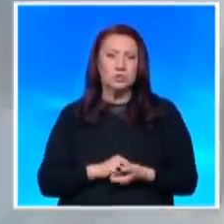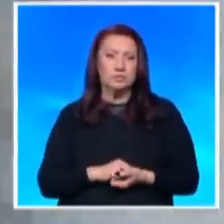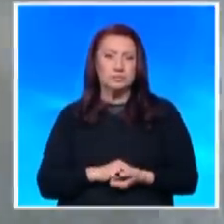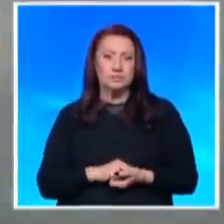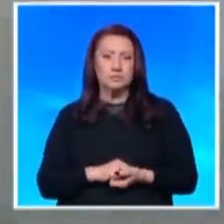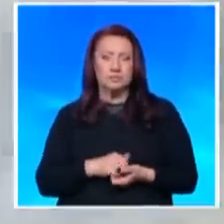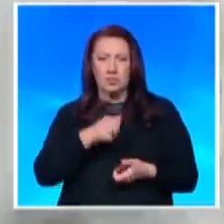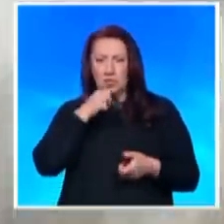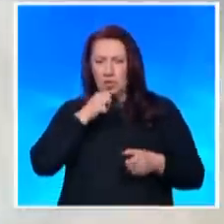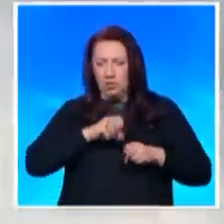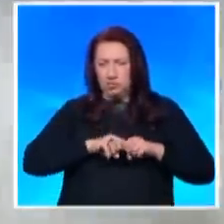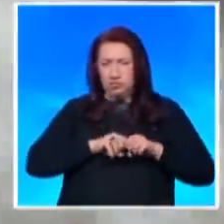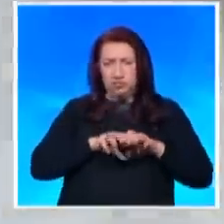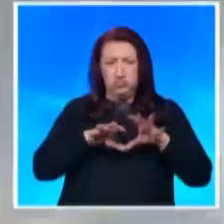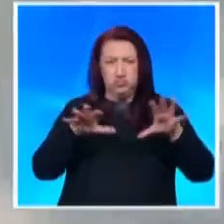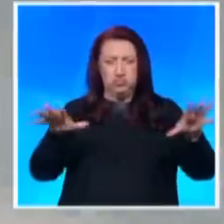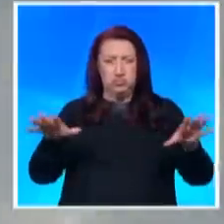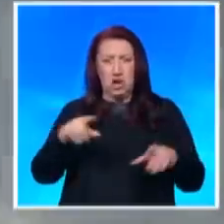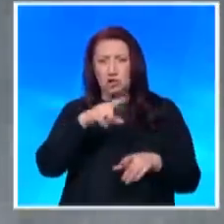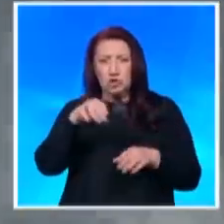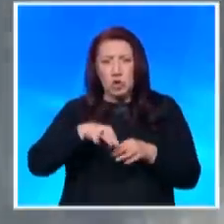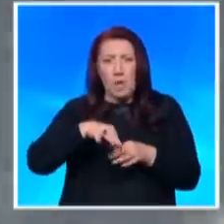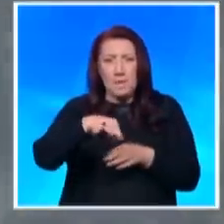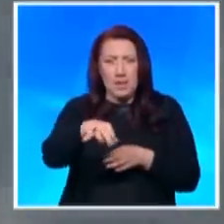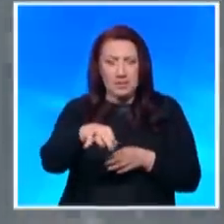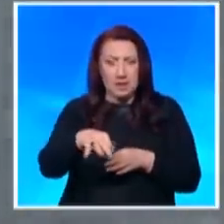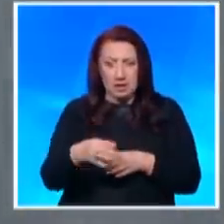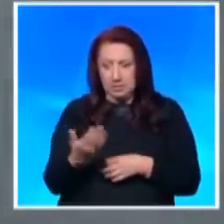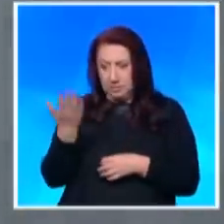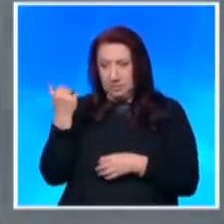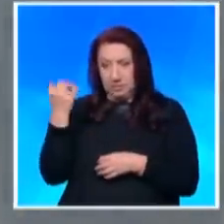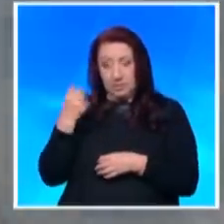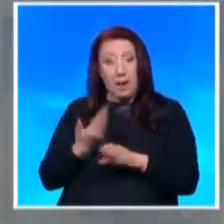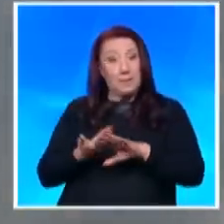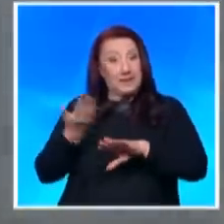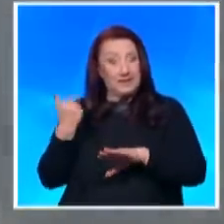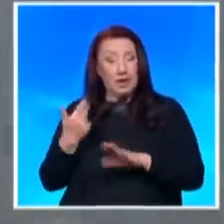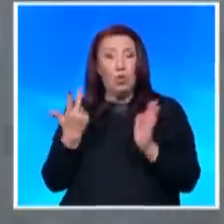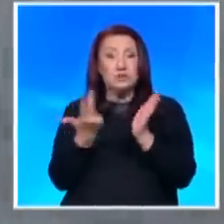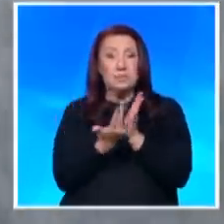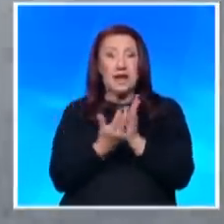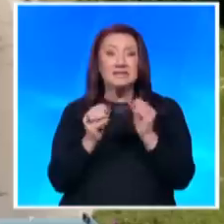Аварията възникна на стотина метра от предишната, случила се на 18 април.